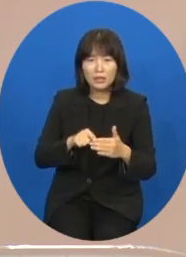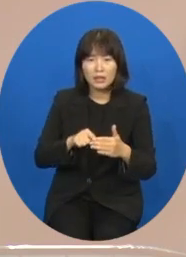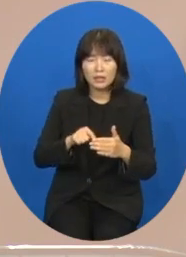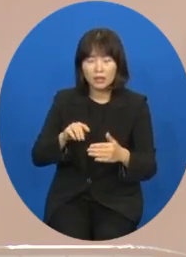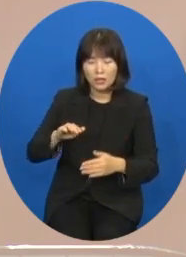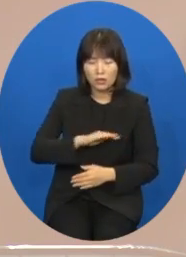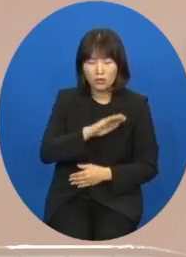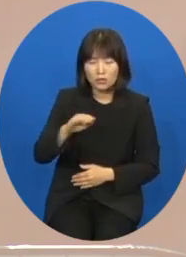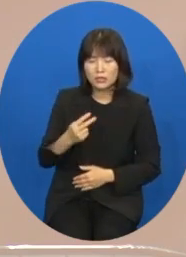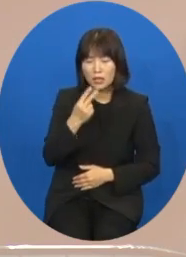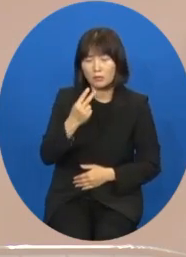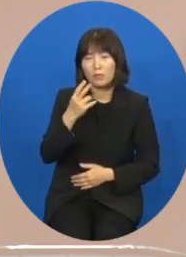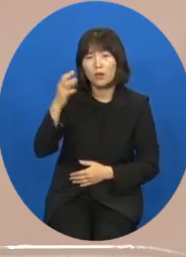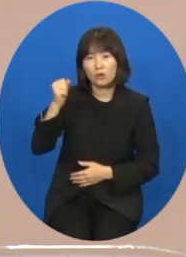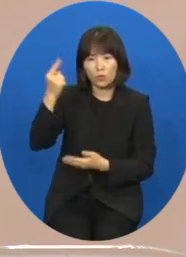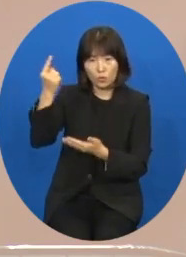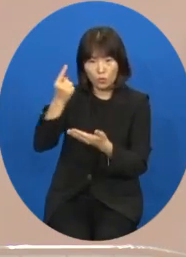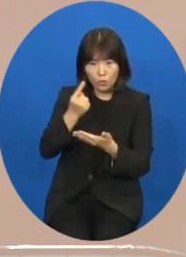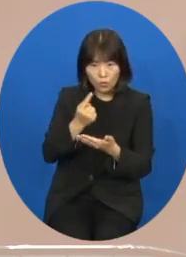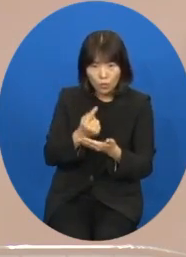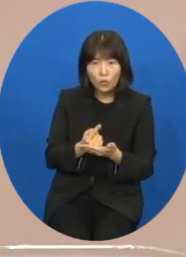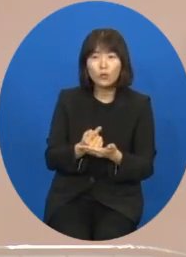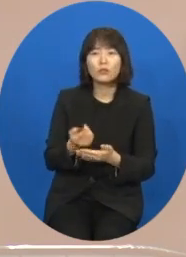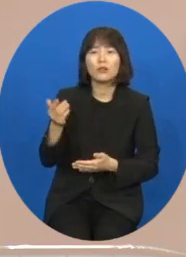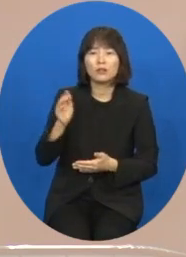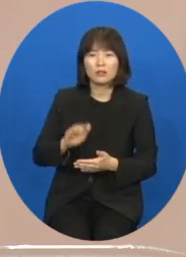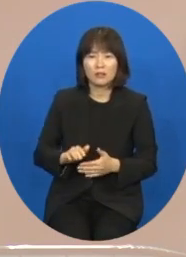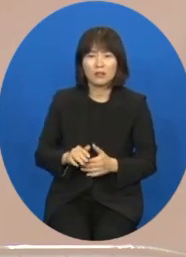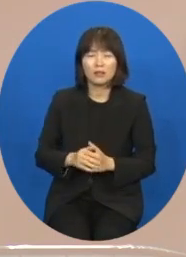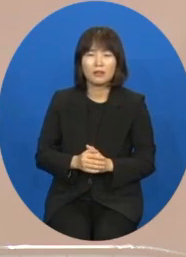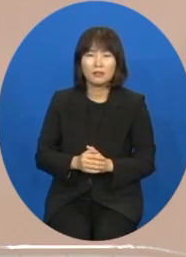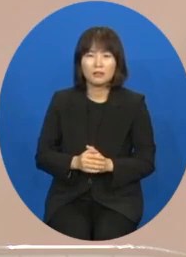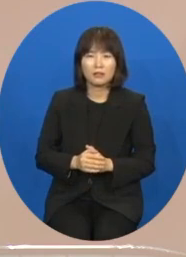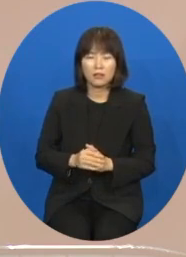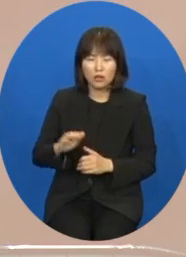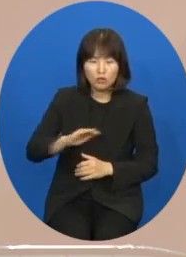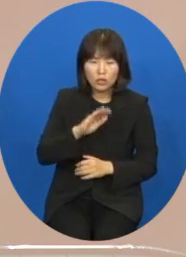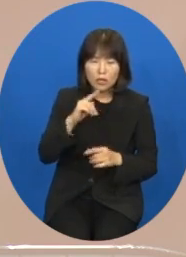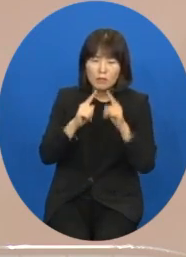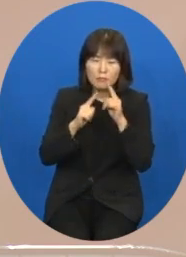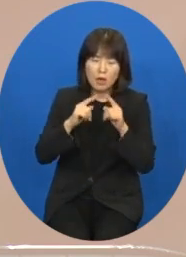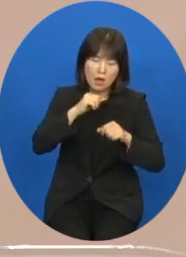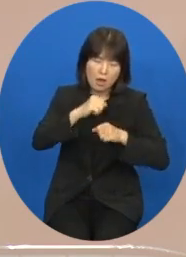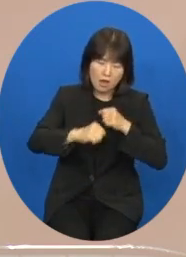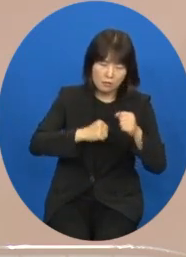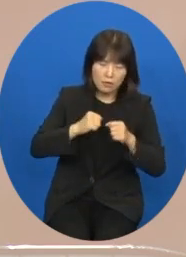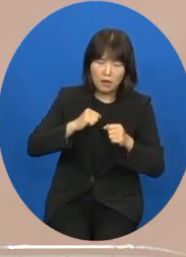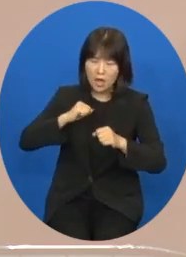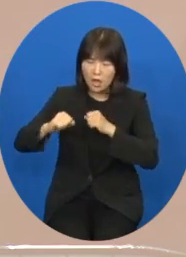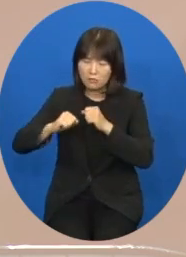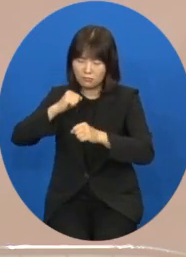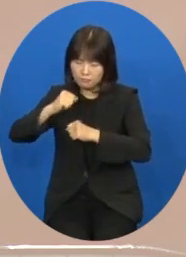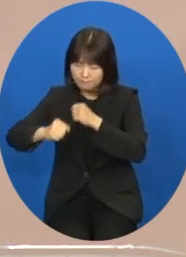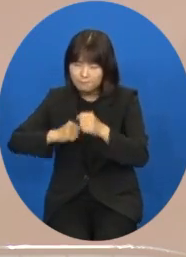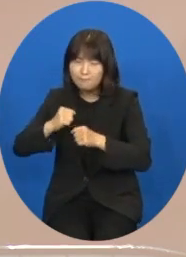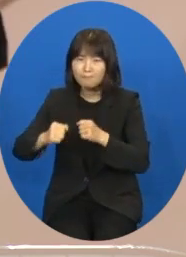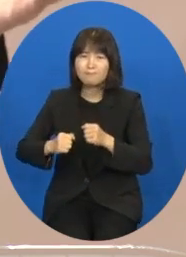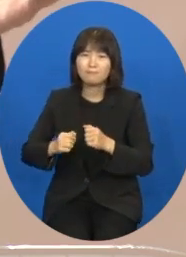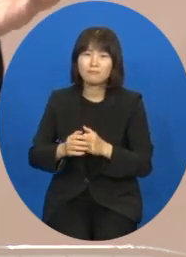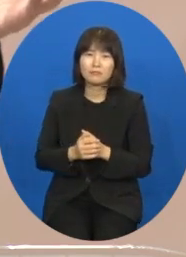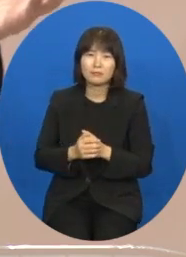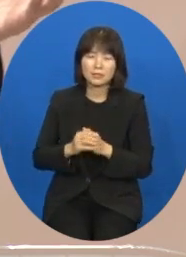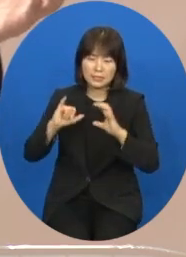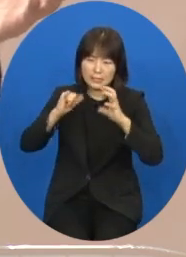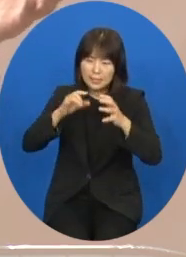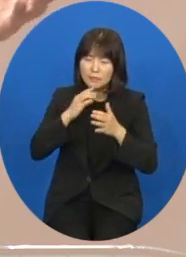생명으로 오셨는데 영접을 했으니까 그런데 우리가 말 함부로 하지요 행동 함부로 하지요 세상만